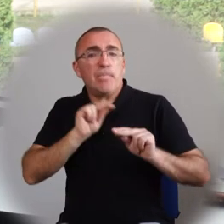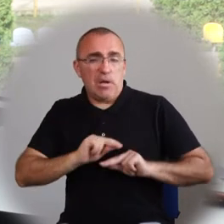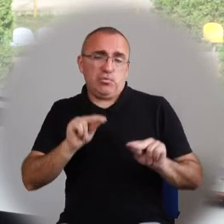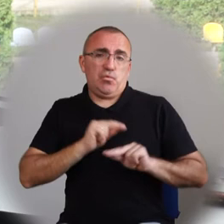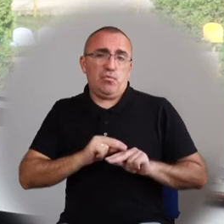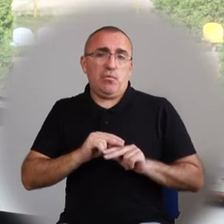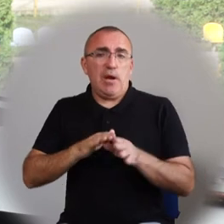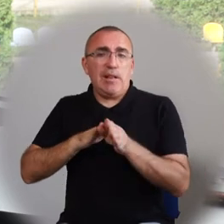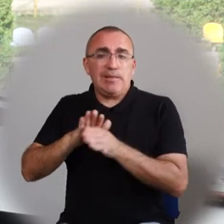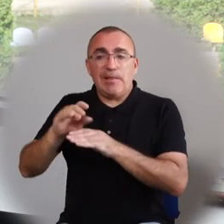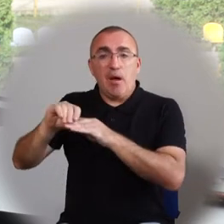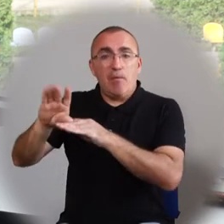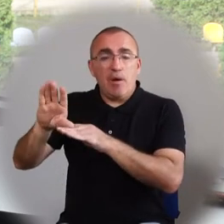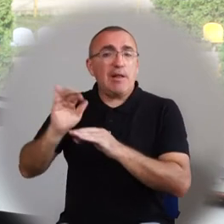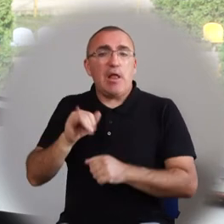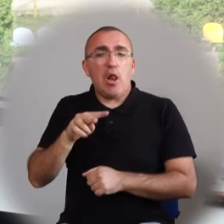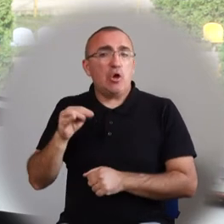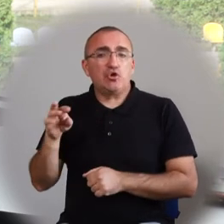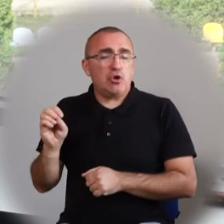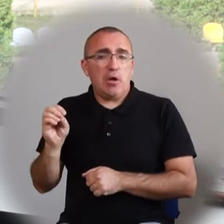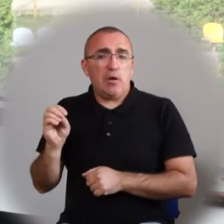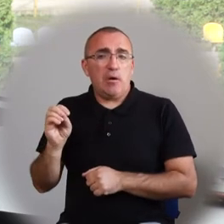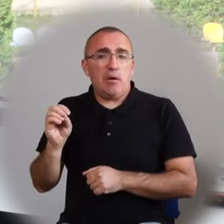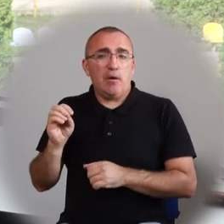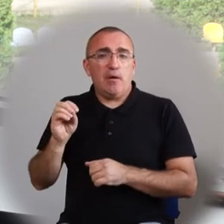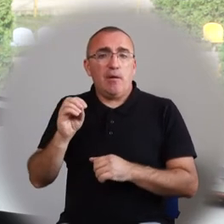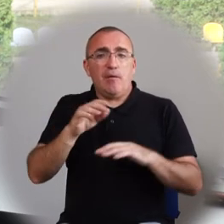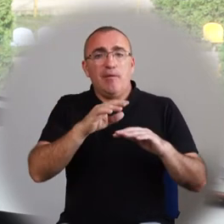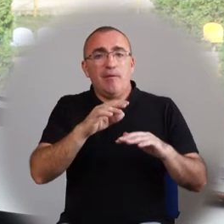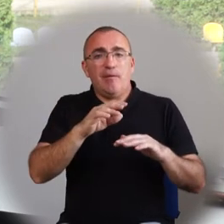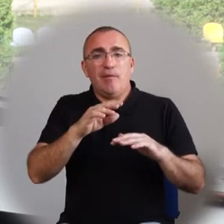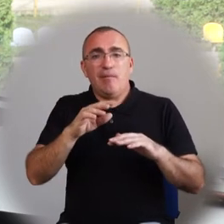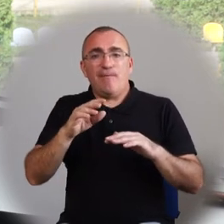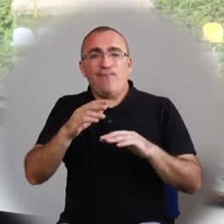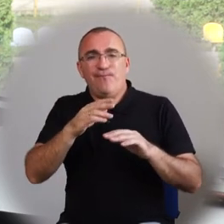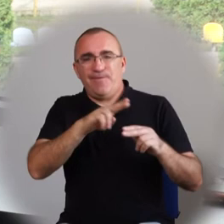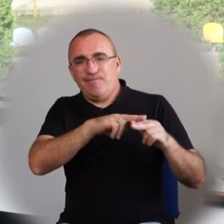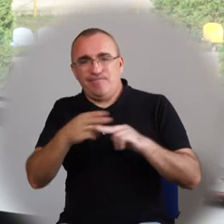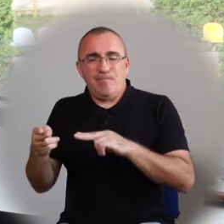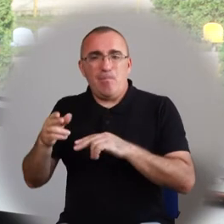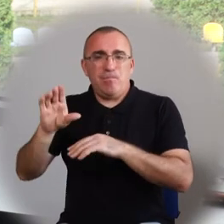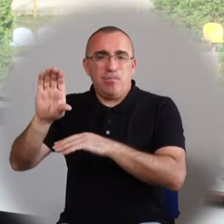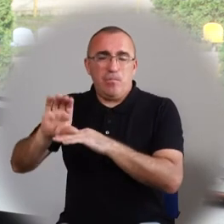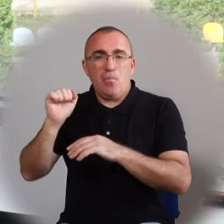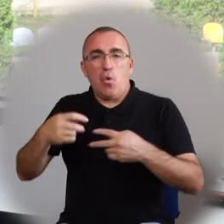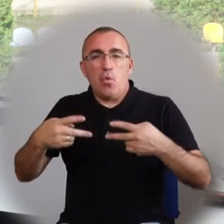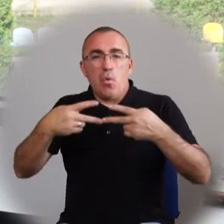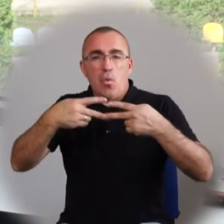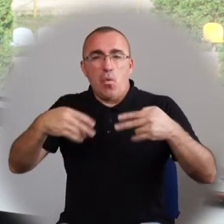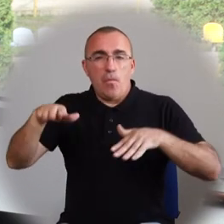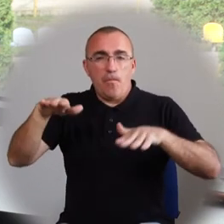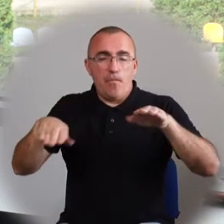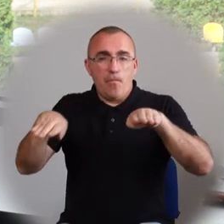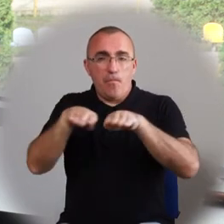Бюджет повинен працювати, наповнюватись не лише відрахуваннями самого ж бюджету. Бо